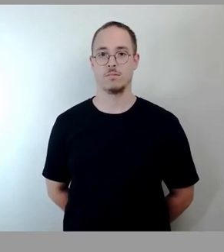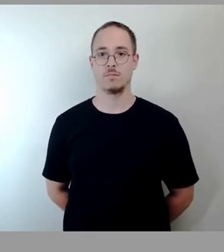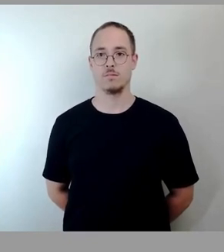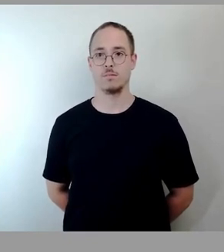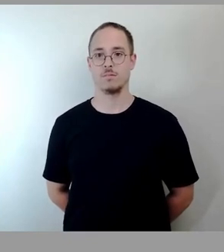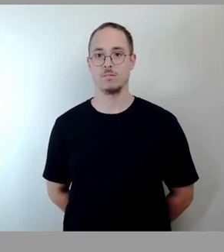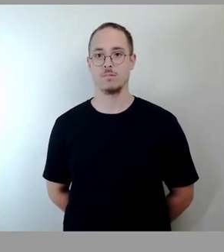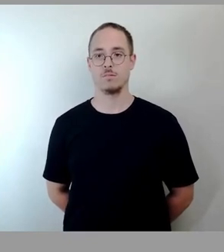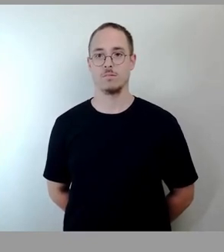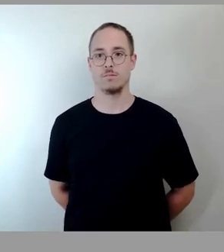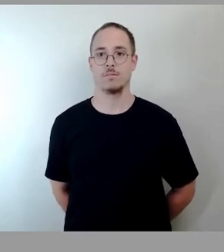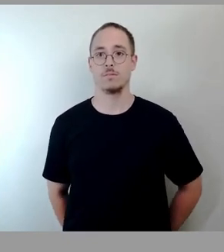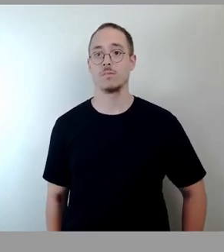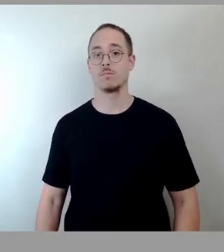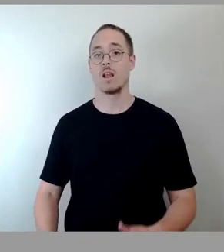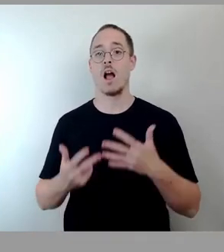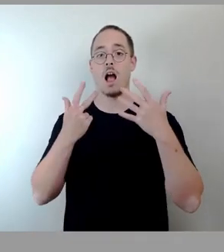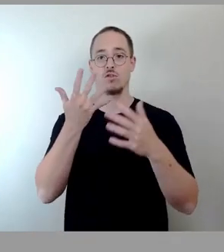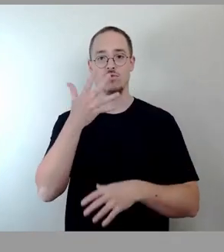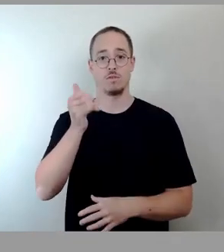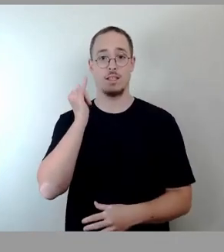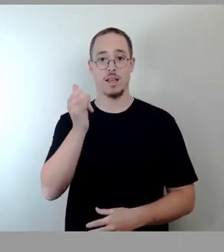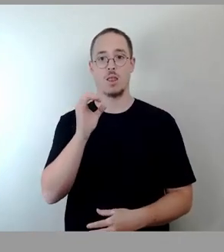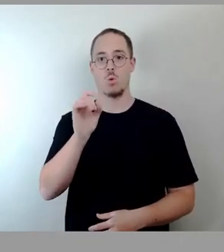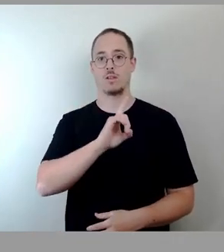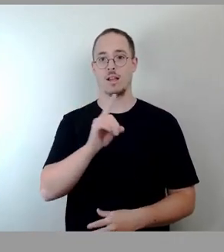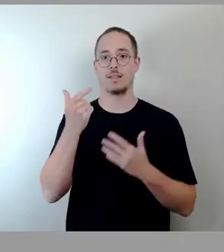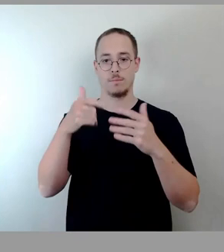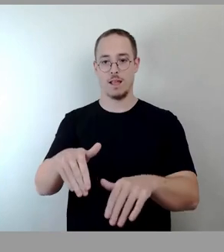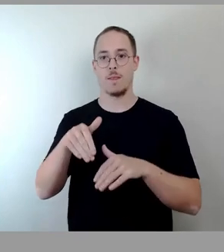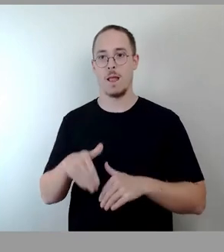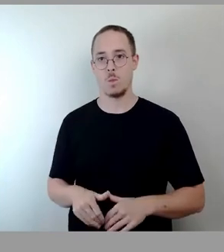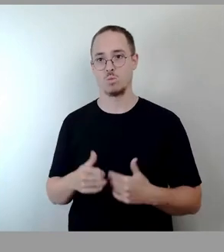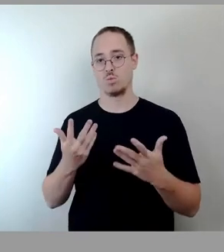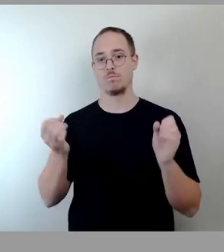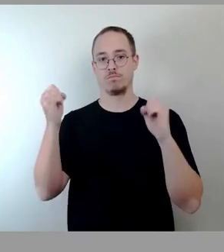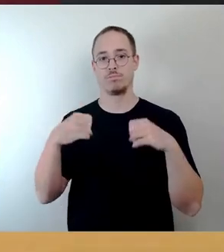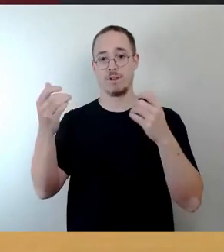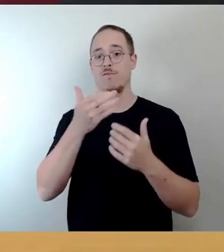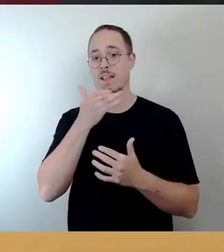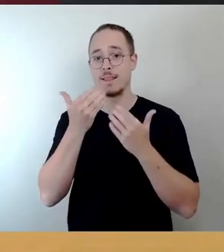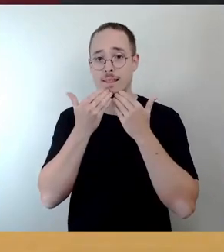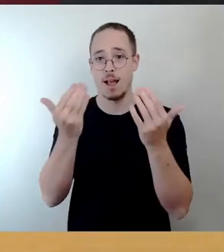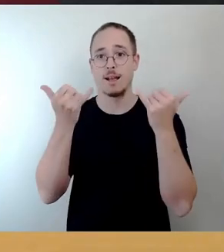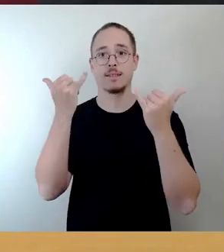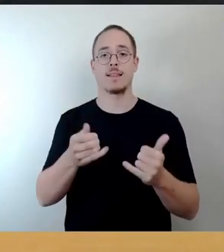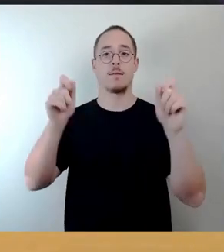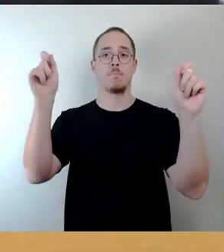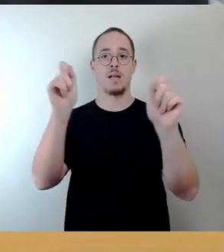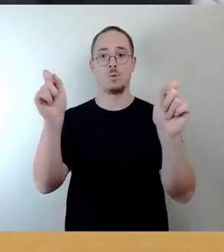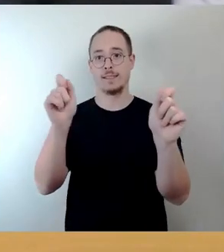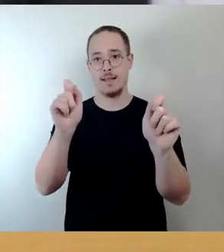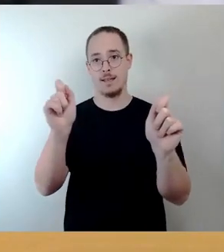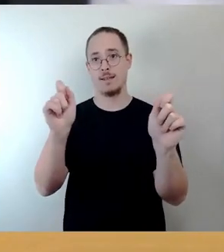Die wäre mit 58 Ja, 0 Nein, 7 Enthaltungen so beschlossen. Vielen Dank. Und wir würden jetzt in die Pause eintreten